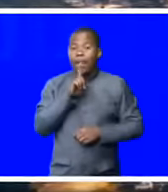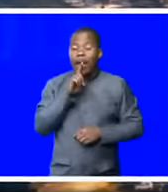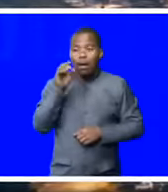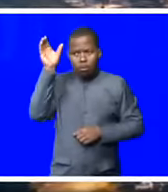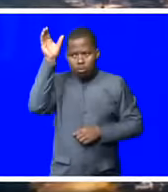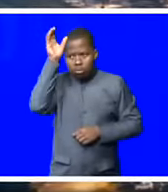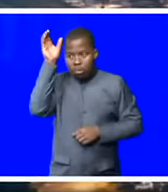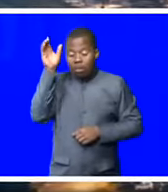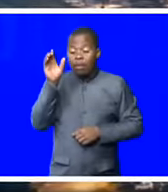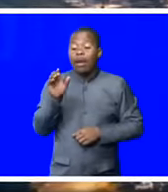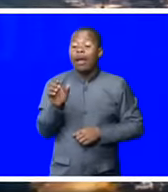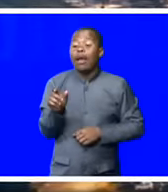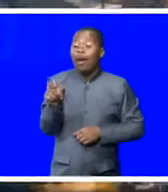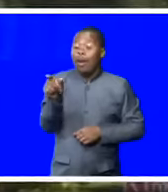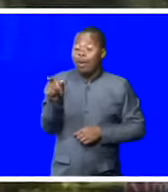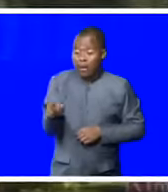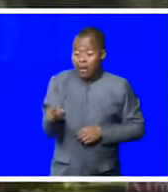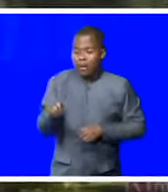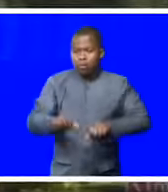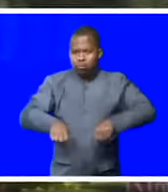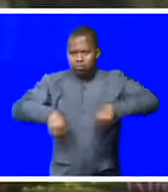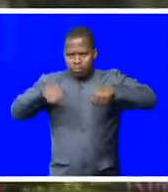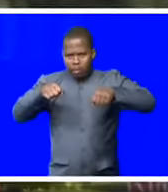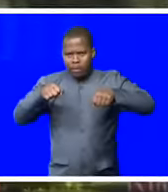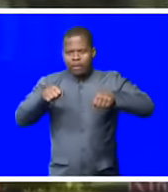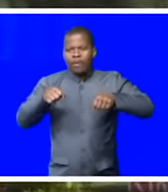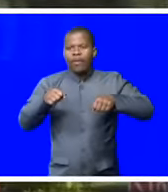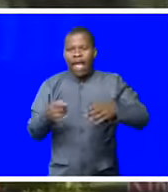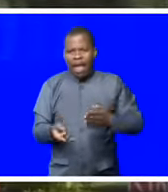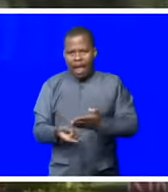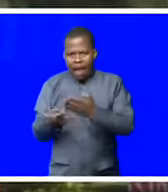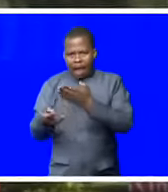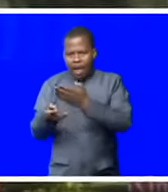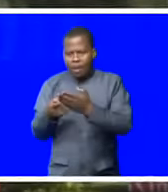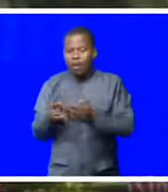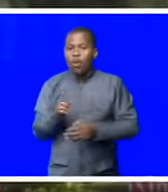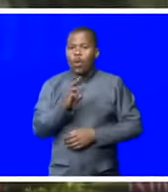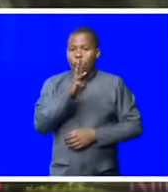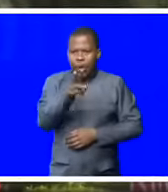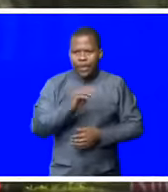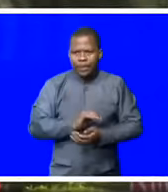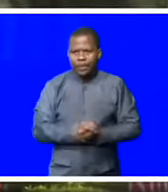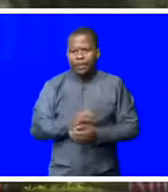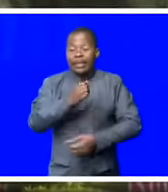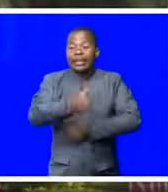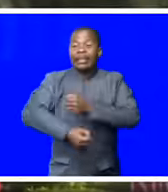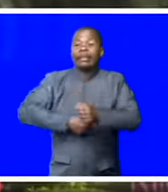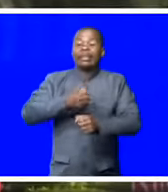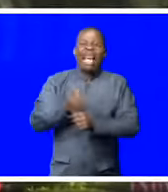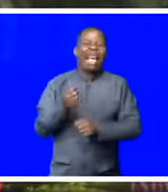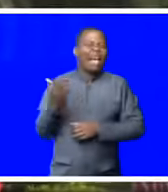ngeminyaka lotawulandzela. Kusukela kwaba khona iyunivesi lapha eveni ngeminyaka